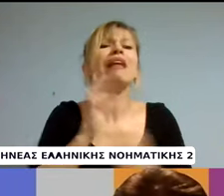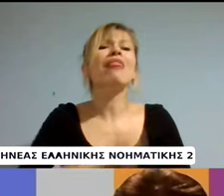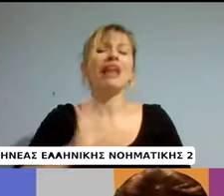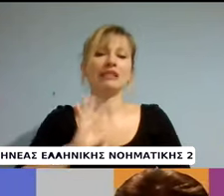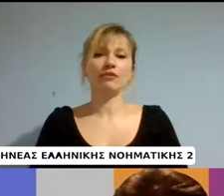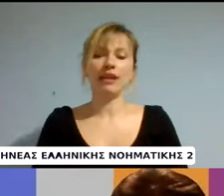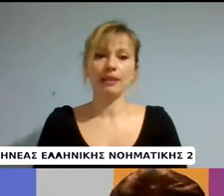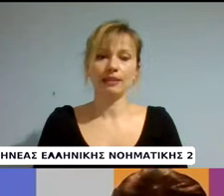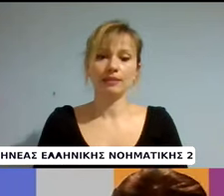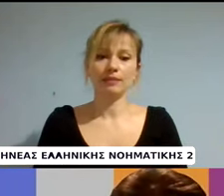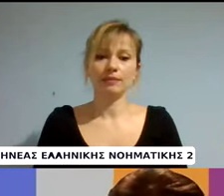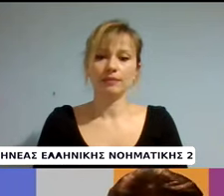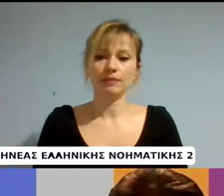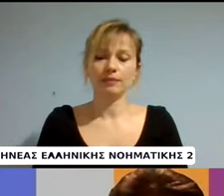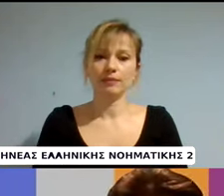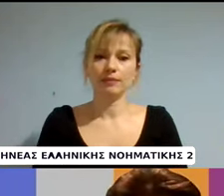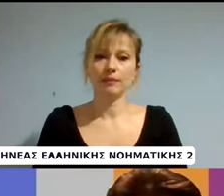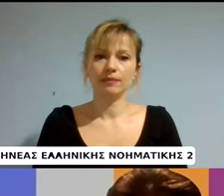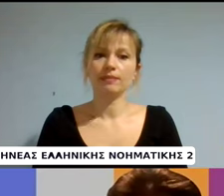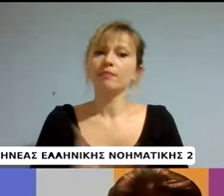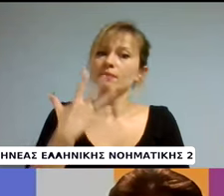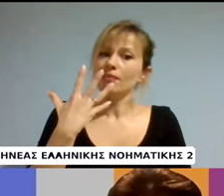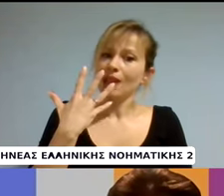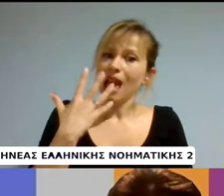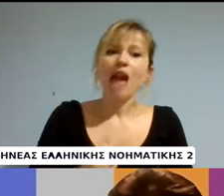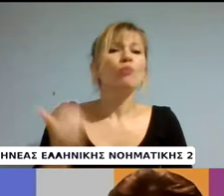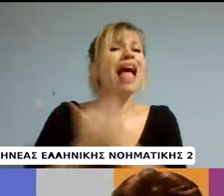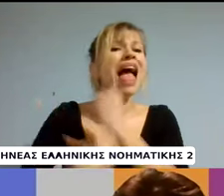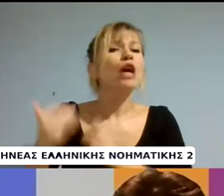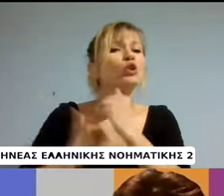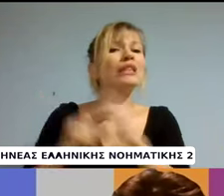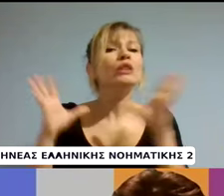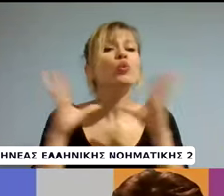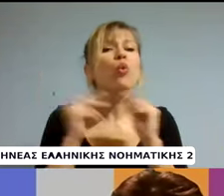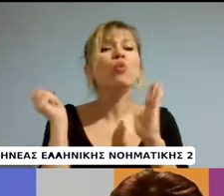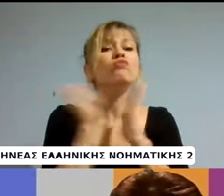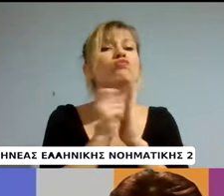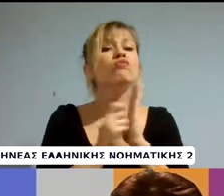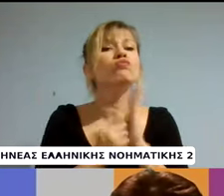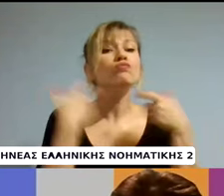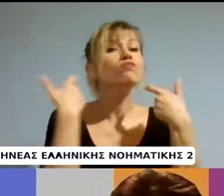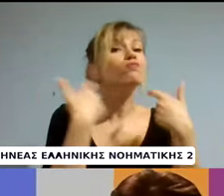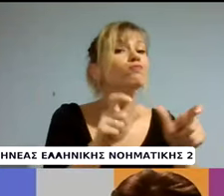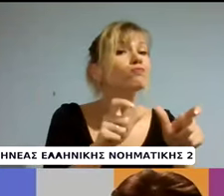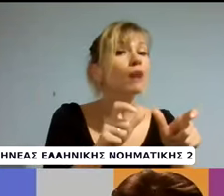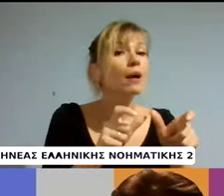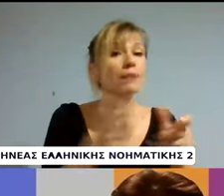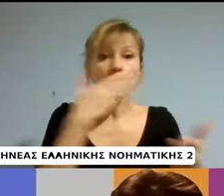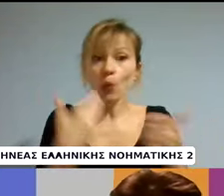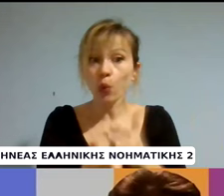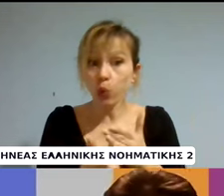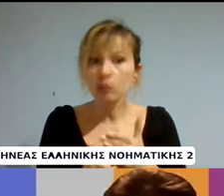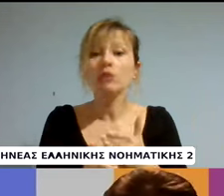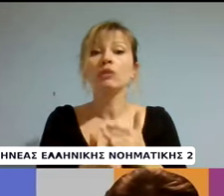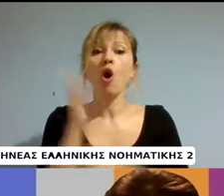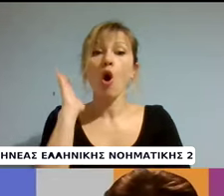Έχουμε ερωτήματα για την καταγραφή της σημερινής παρουσίασης. Η καταγραφή αν θα είναι διαθέσιμη και πού.